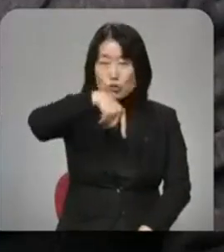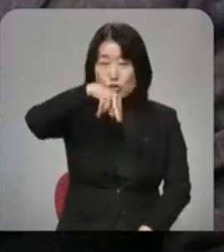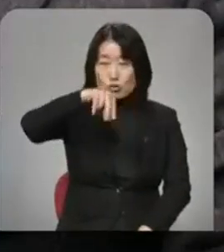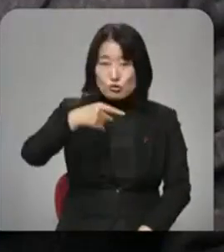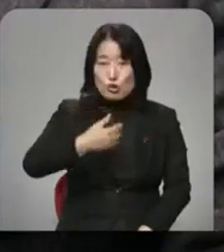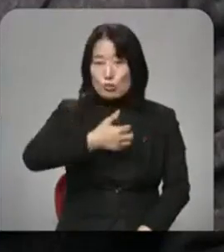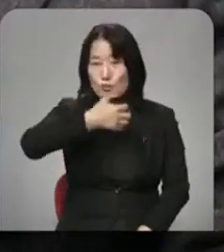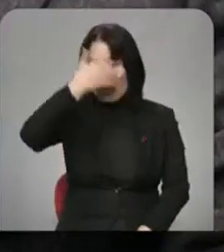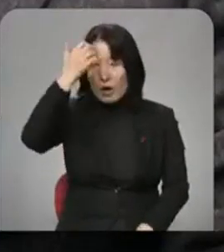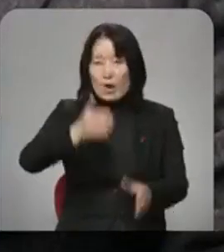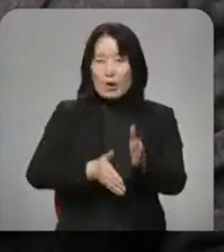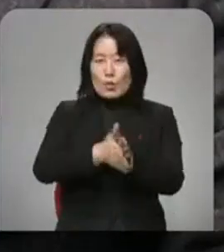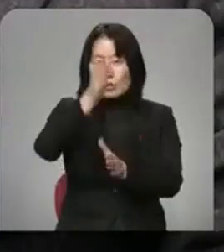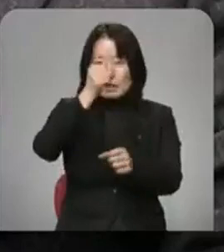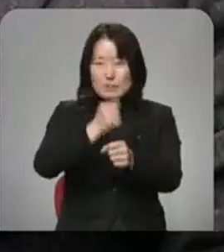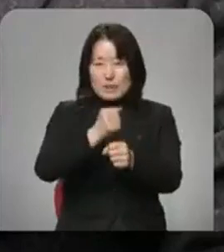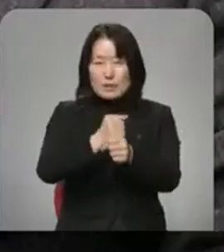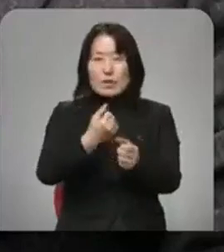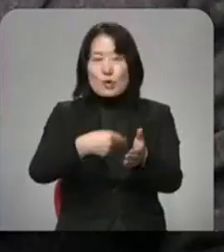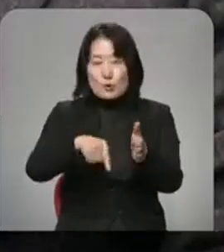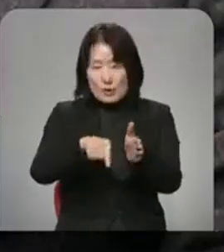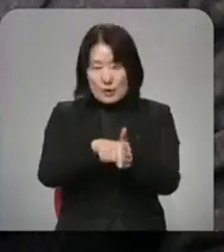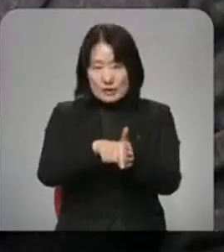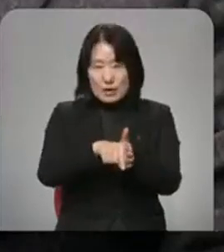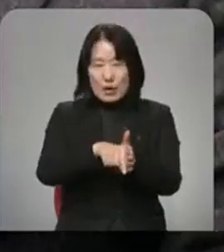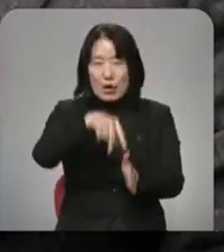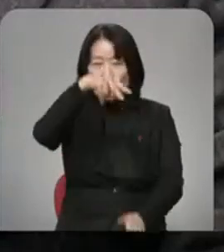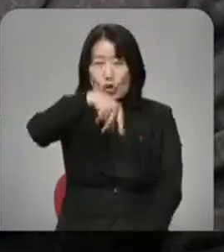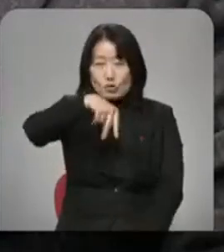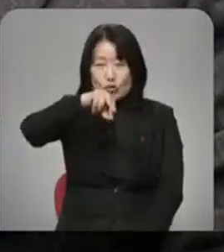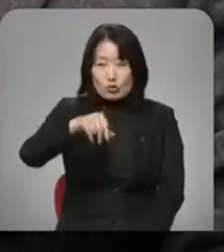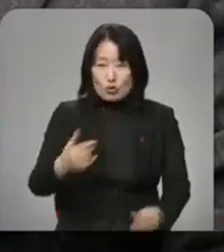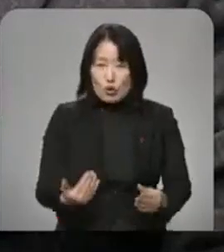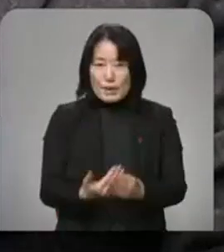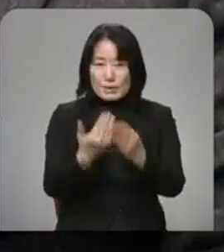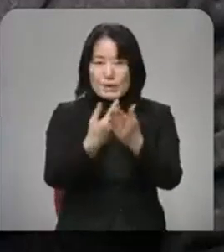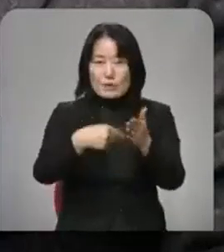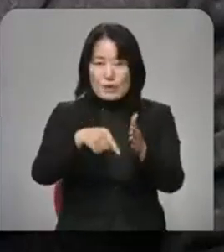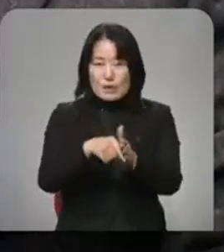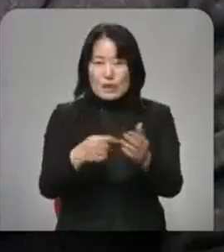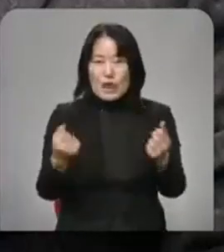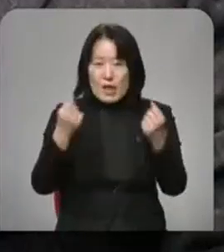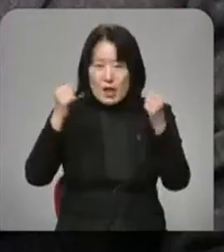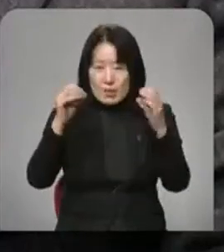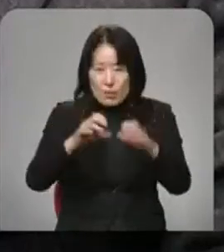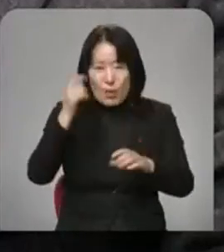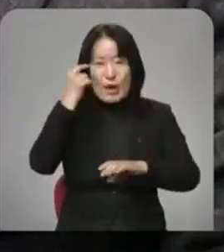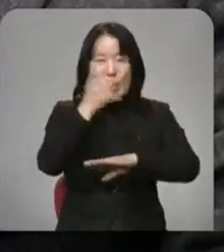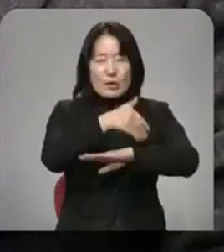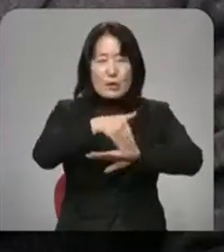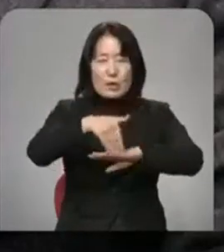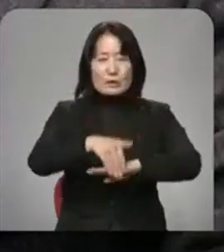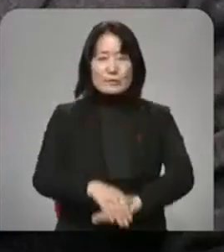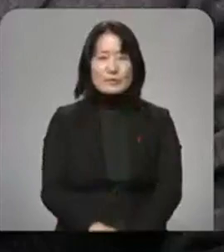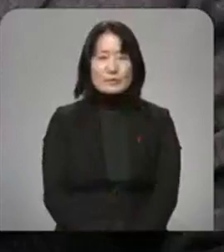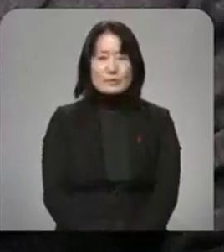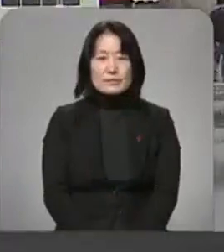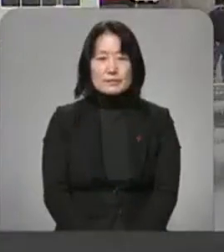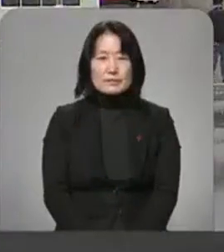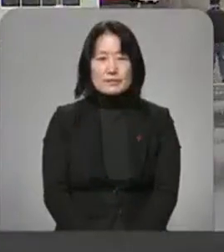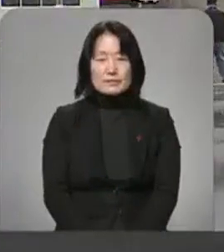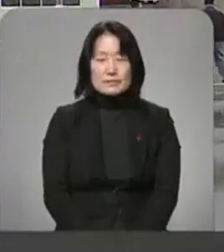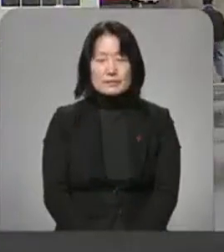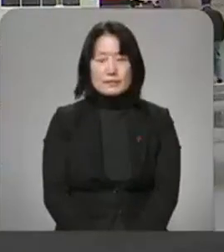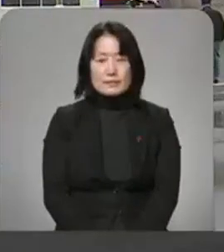드림시티 도약을 목표로 수소산업 활성화에 행정력을 집중할 계획입니다. 조현주 기자가 보도합니다.